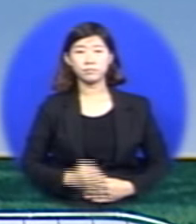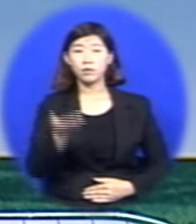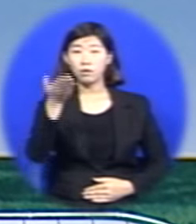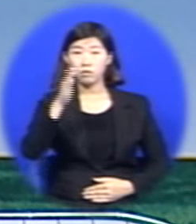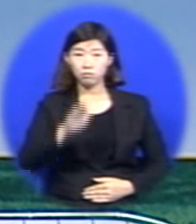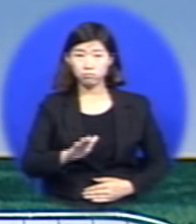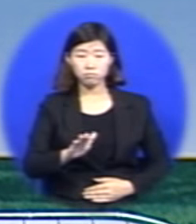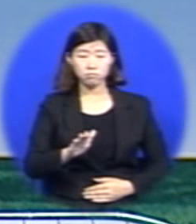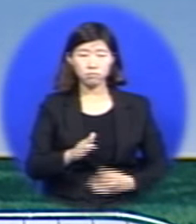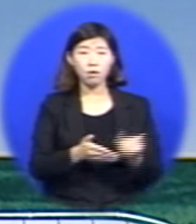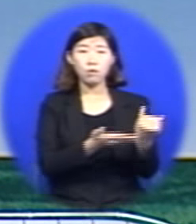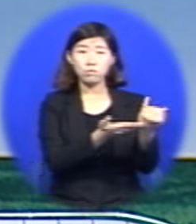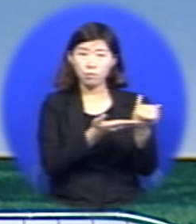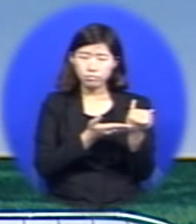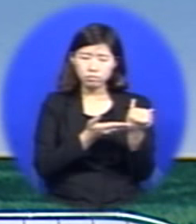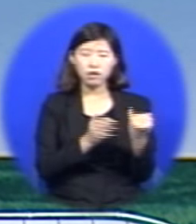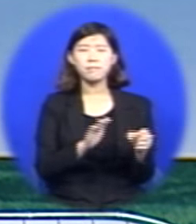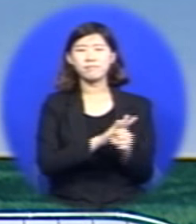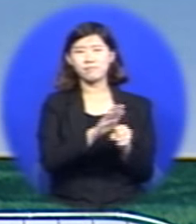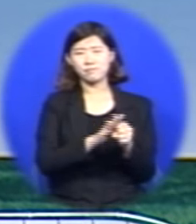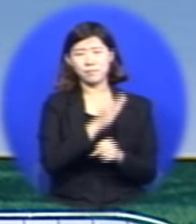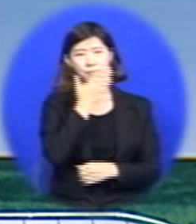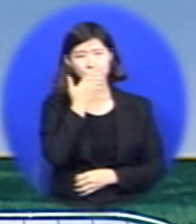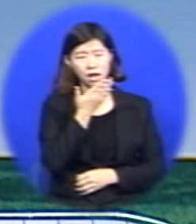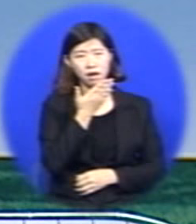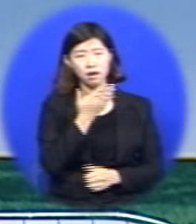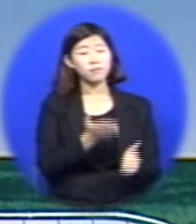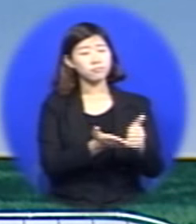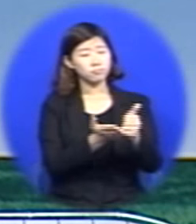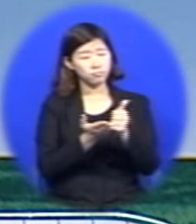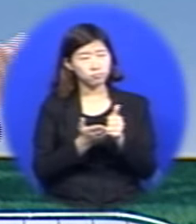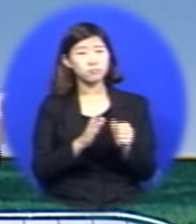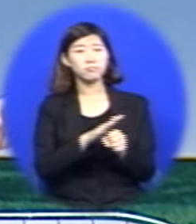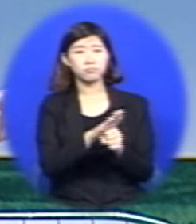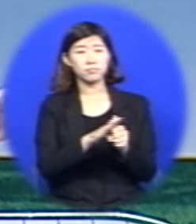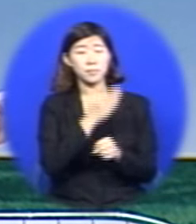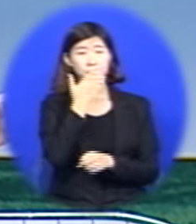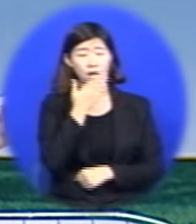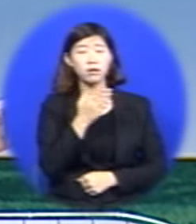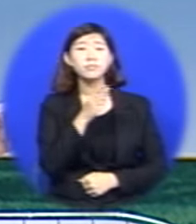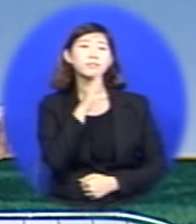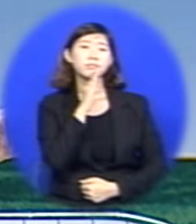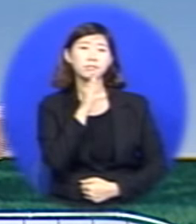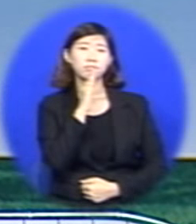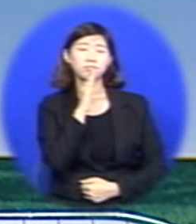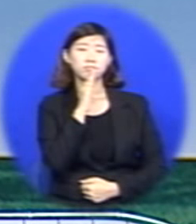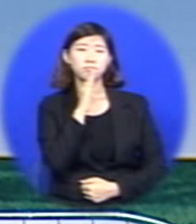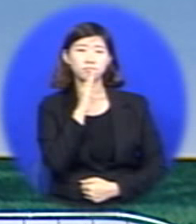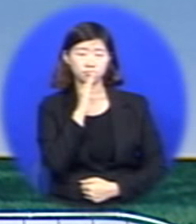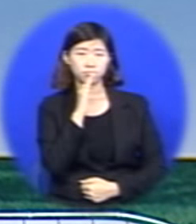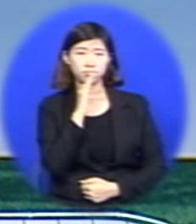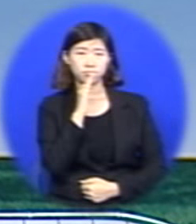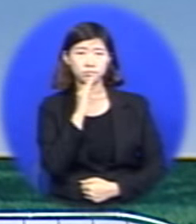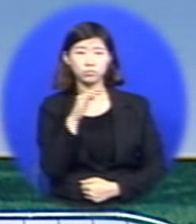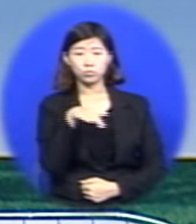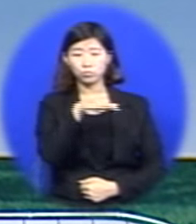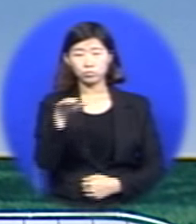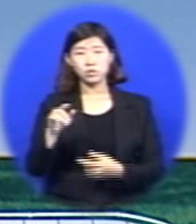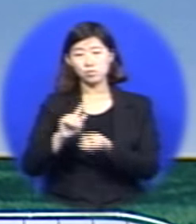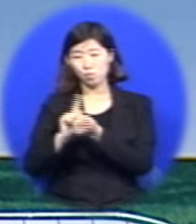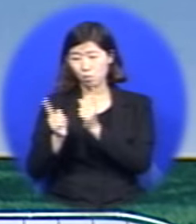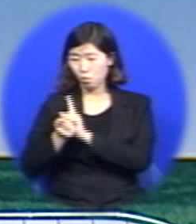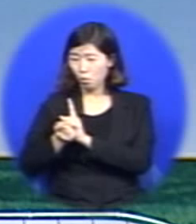손님은 사랑할 수 있겠습니다. 네, 우리 믿음의 형제들은 정말 만나기만 해도